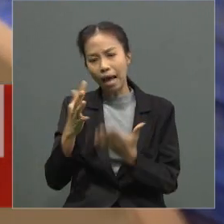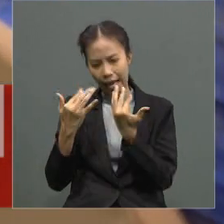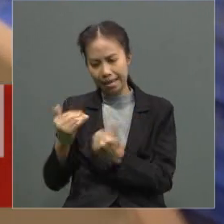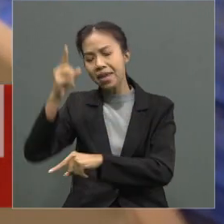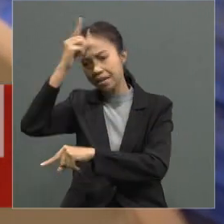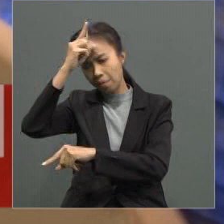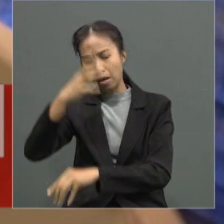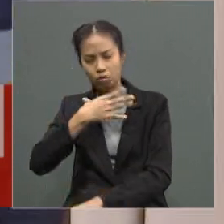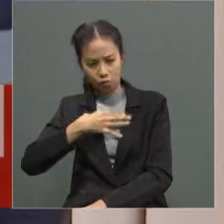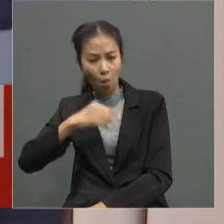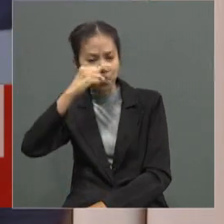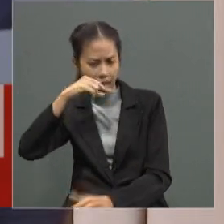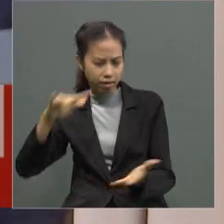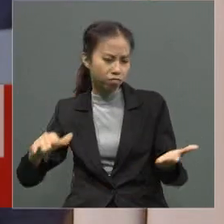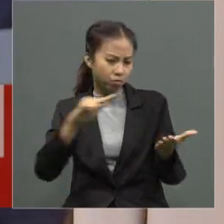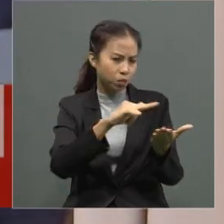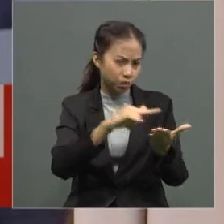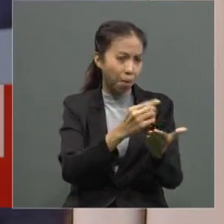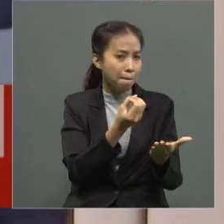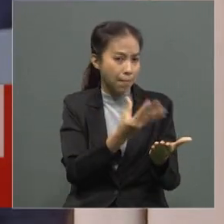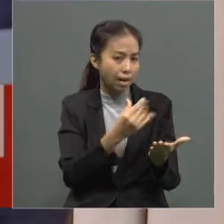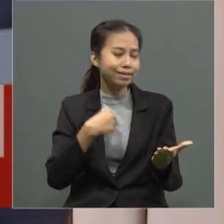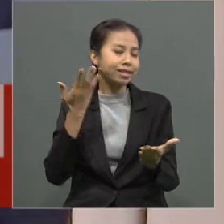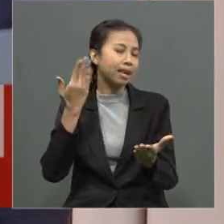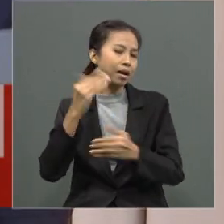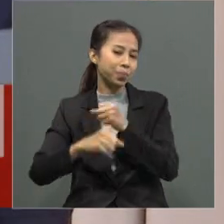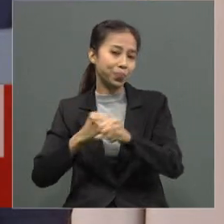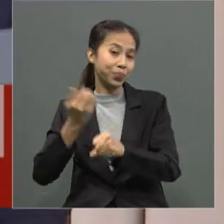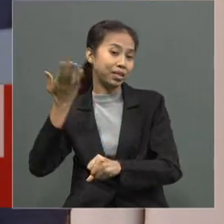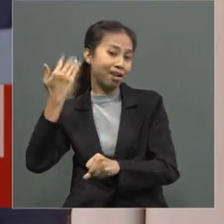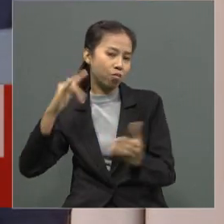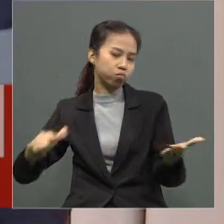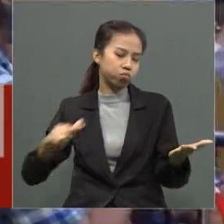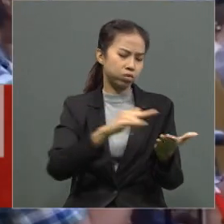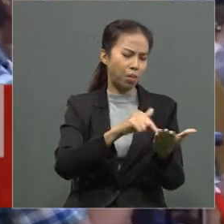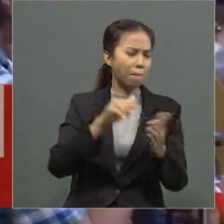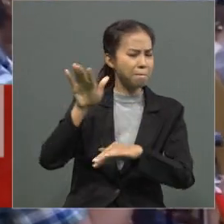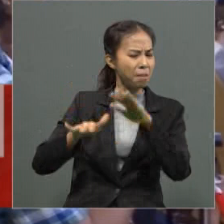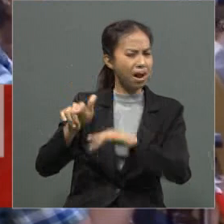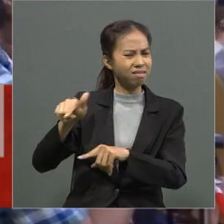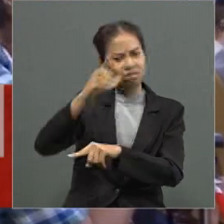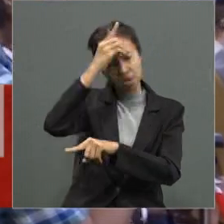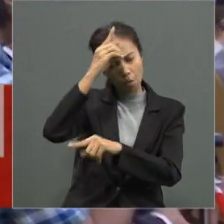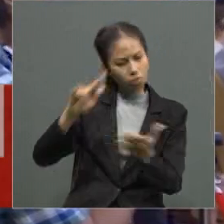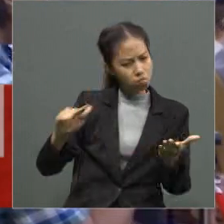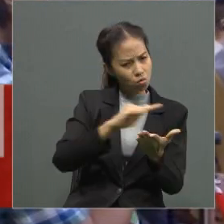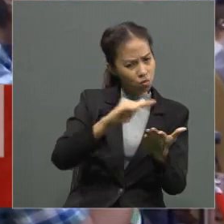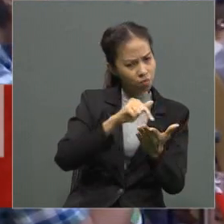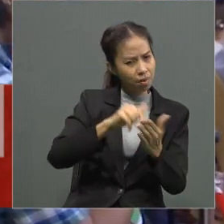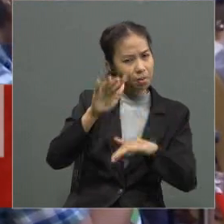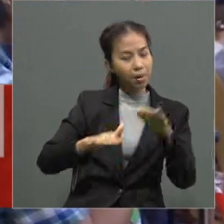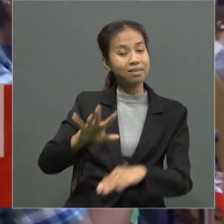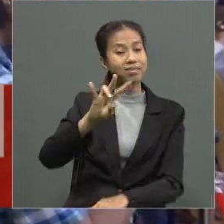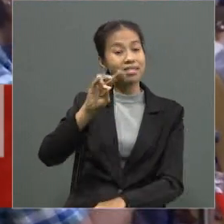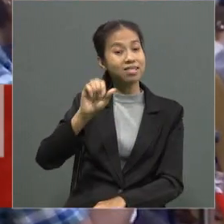เยอรมันปีที่แล้วเนี่ยมีนักท่องเที่ยวชาวเยอรมันเดินทางมาไทยเนี่ยประมาณ 700,000คนด้วยกันไนี้ค่ะชาวเยอรมันได้รับการยกเว้นการตรวจ